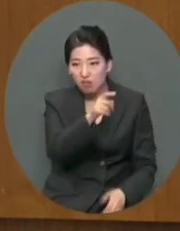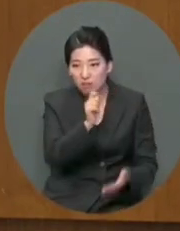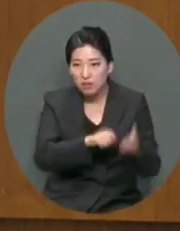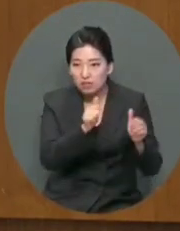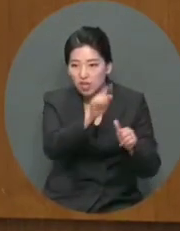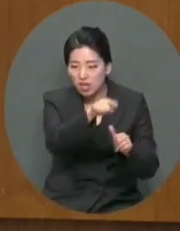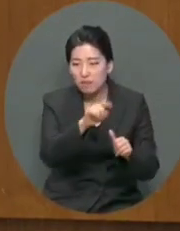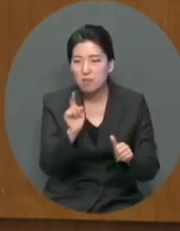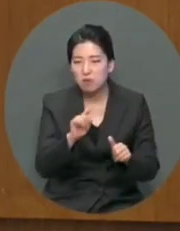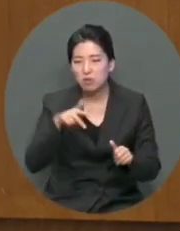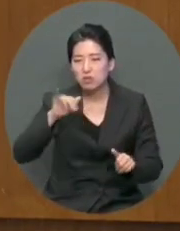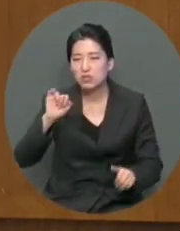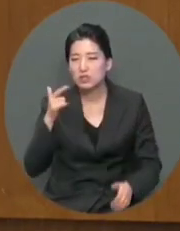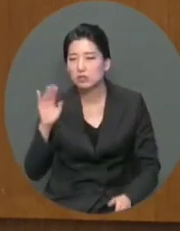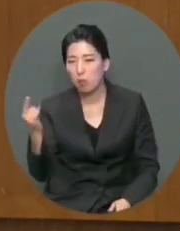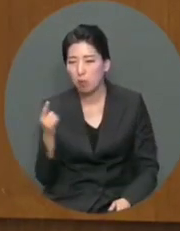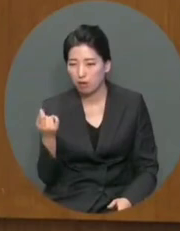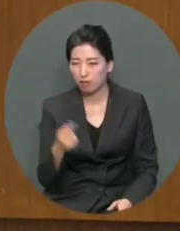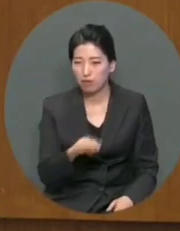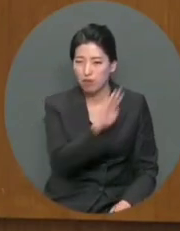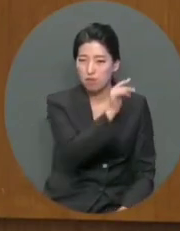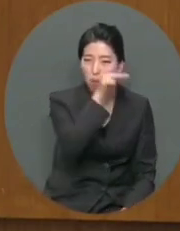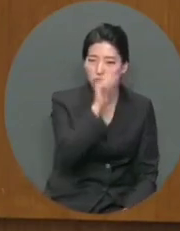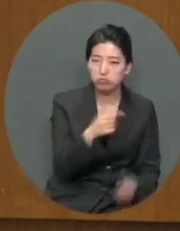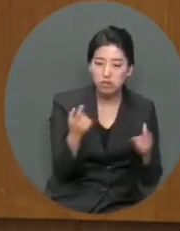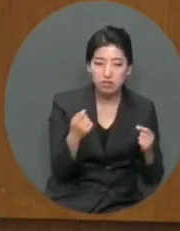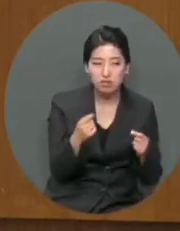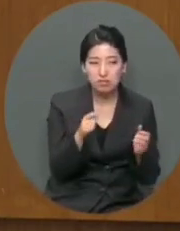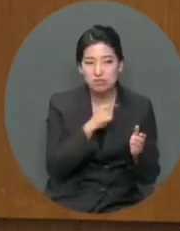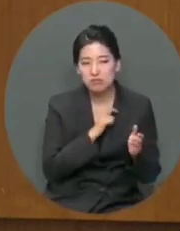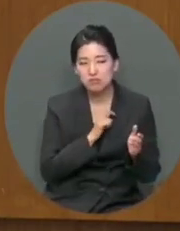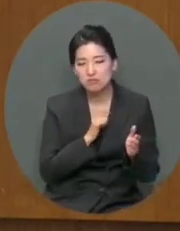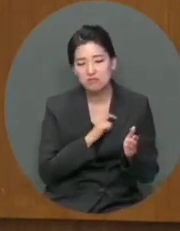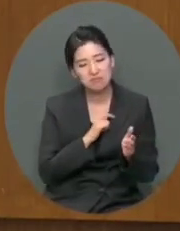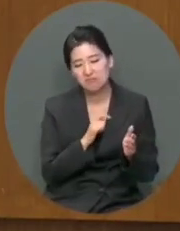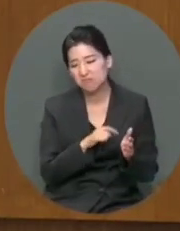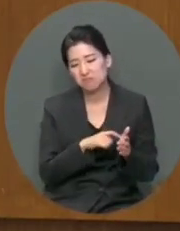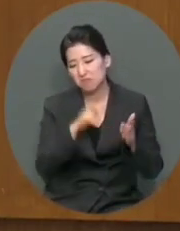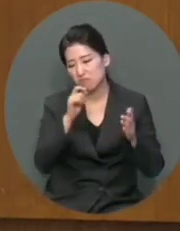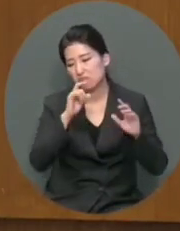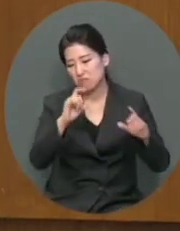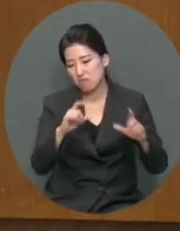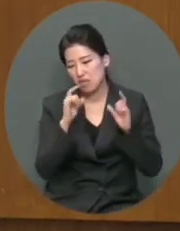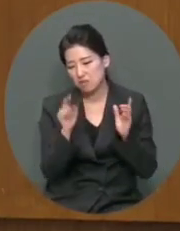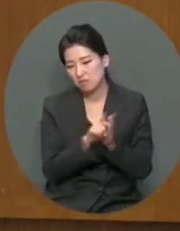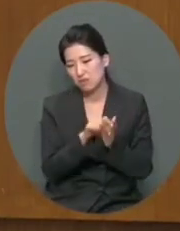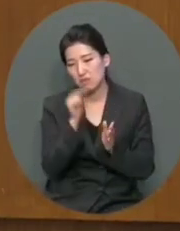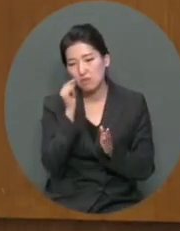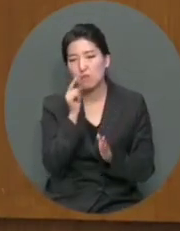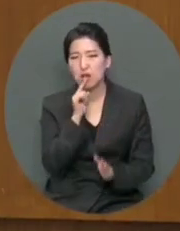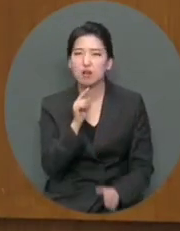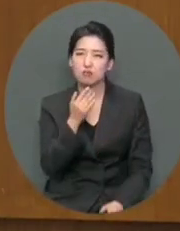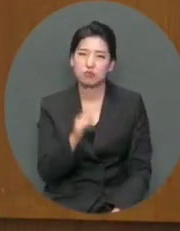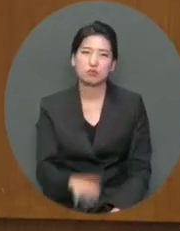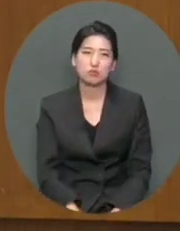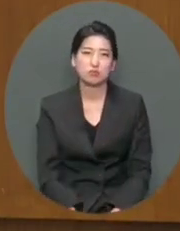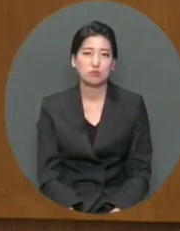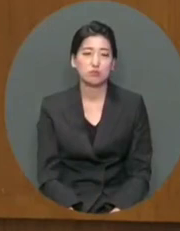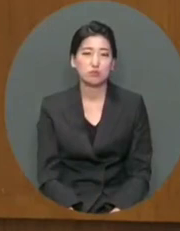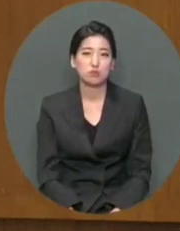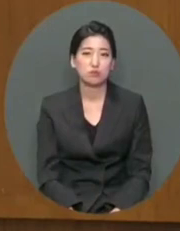객관성이 담보되는 상황이라고 알고 있습니다. 그러나 수많은 판사들이 다른 재판부에